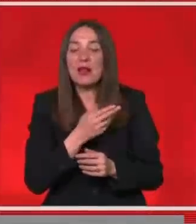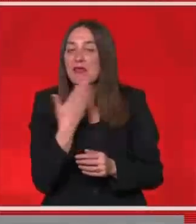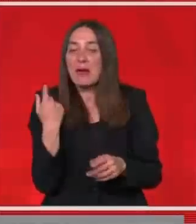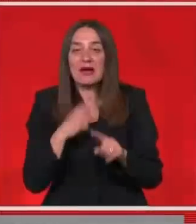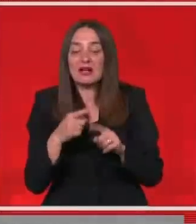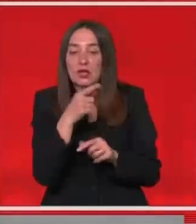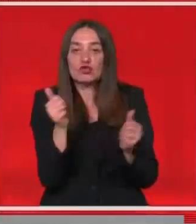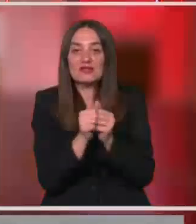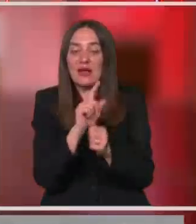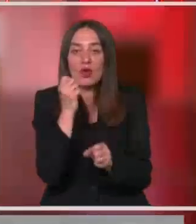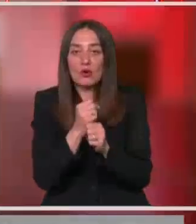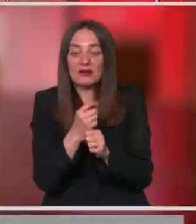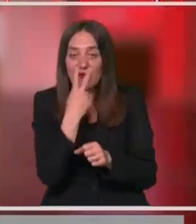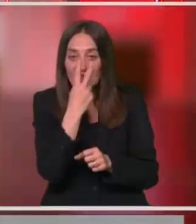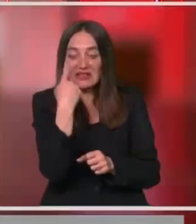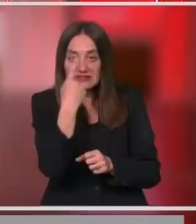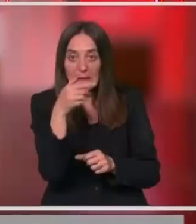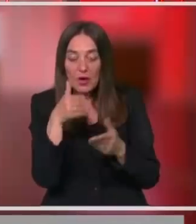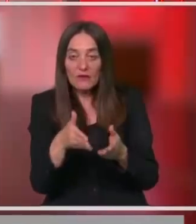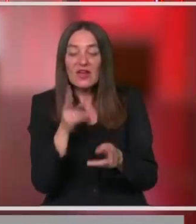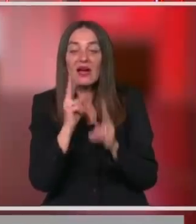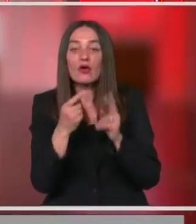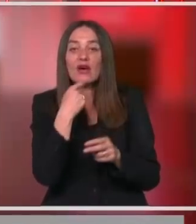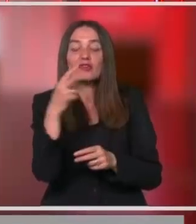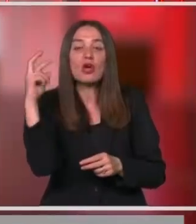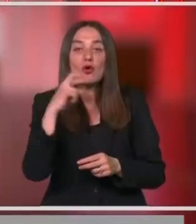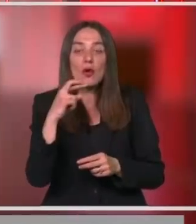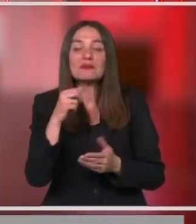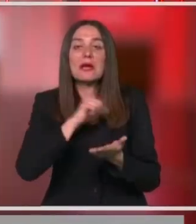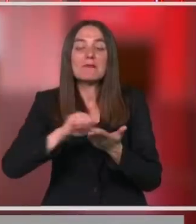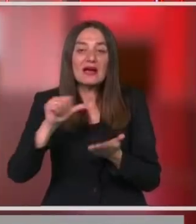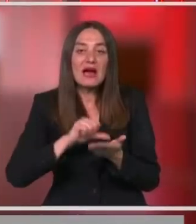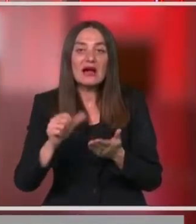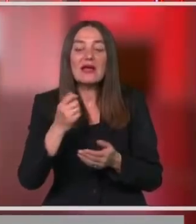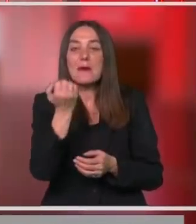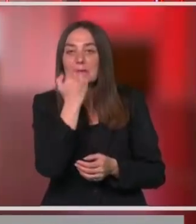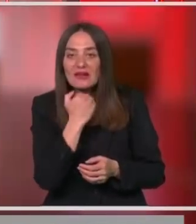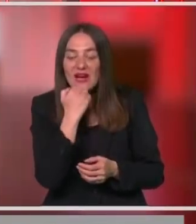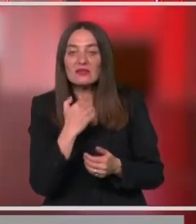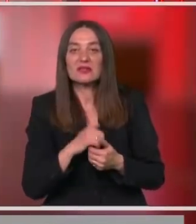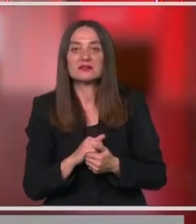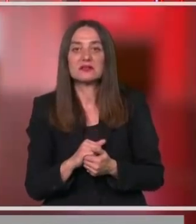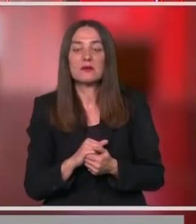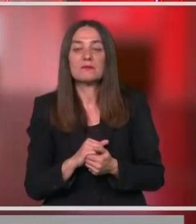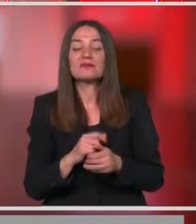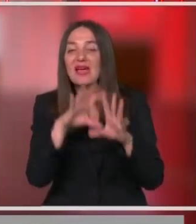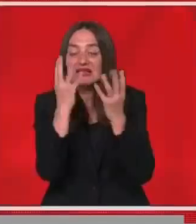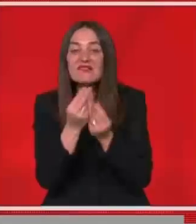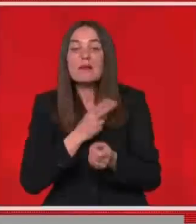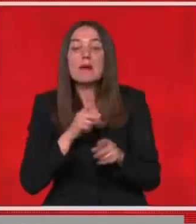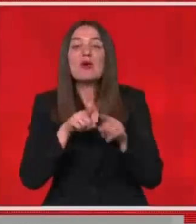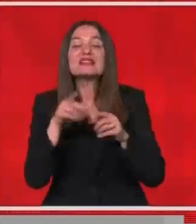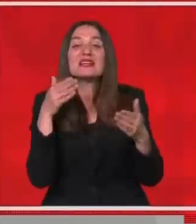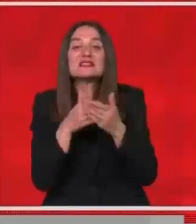razloga da to zajedno ne uradimo. I vidite i sami ovde kako kažu ekonomisti, bankari, privrednici. Dakle, svi imamo isti